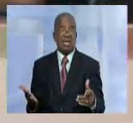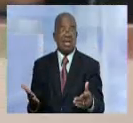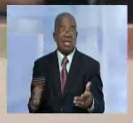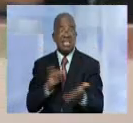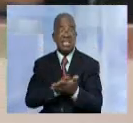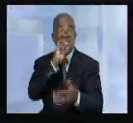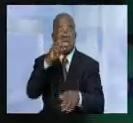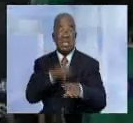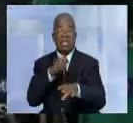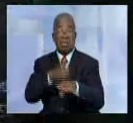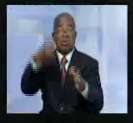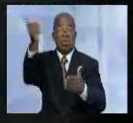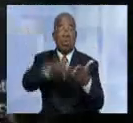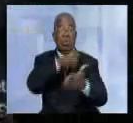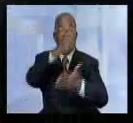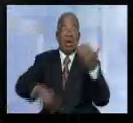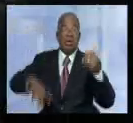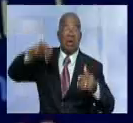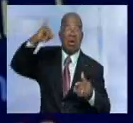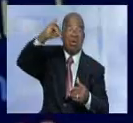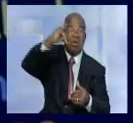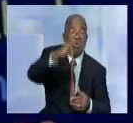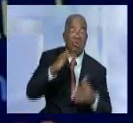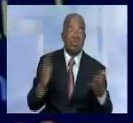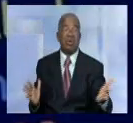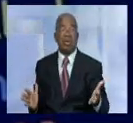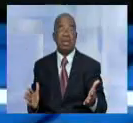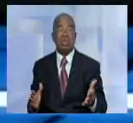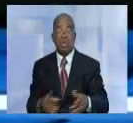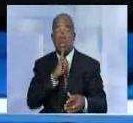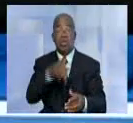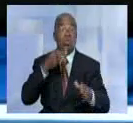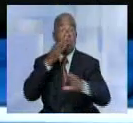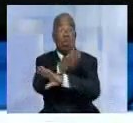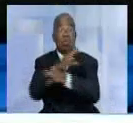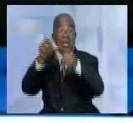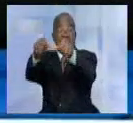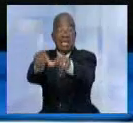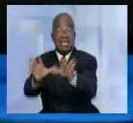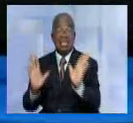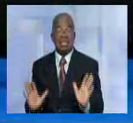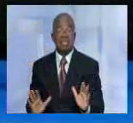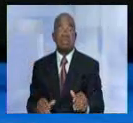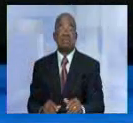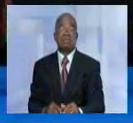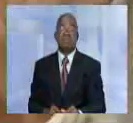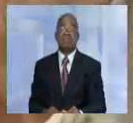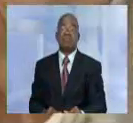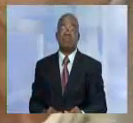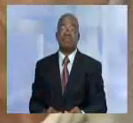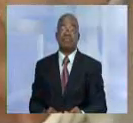retardés. Un cauchemar pour les passagers qui ne parviennent pas à rentrer chez eux après les vacances de Noël.